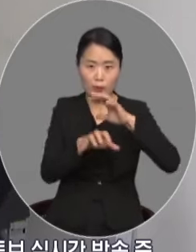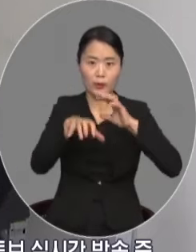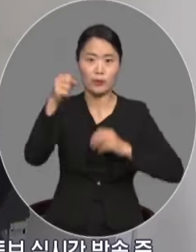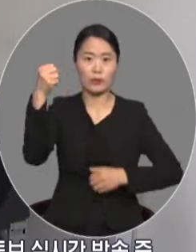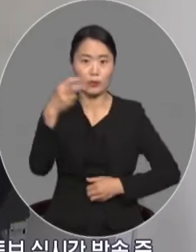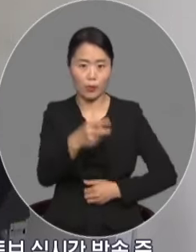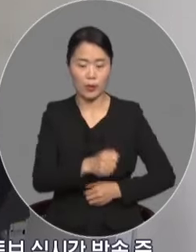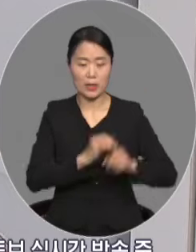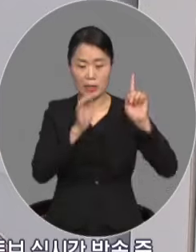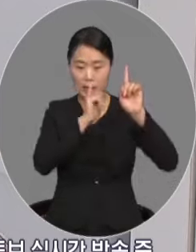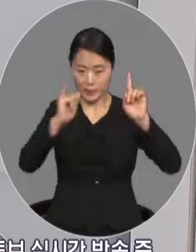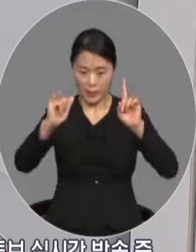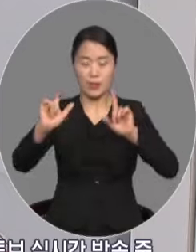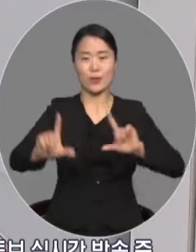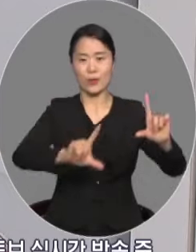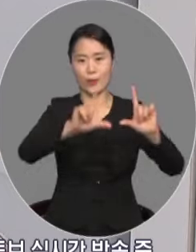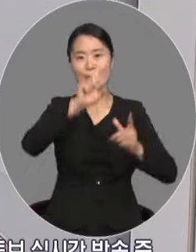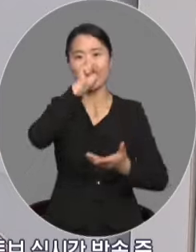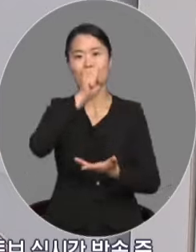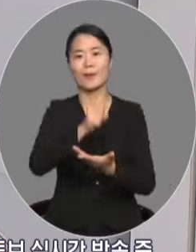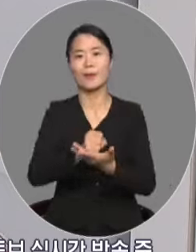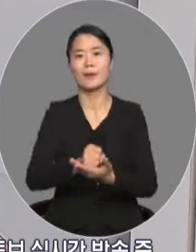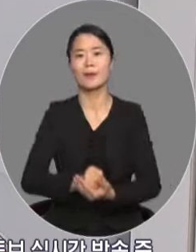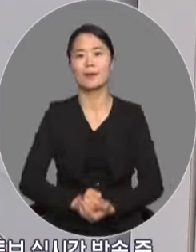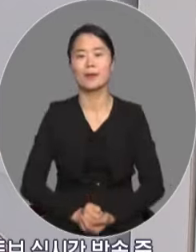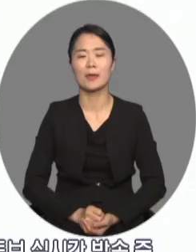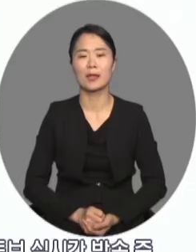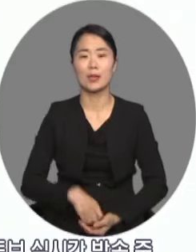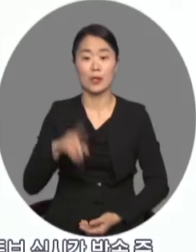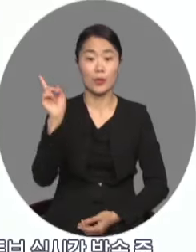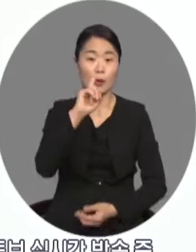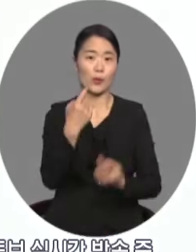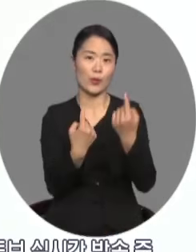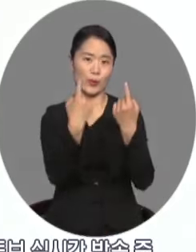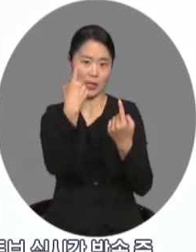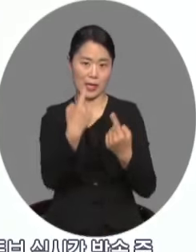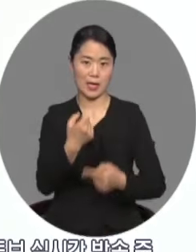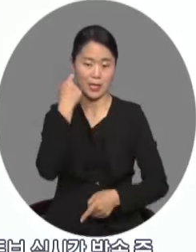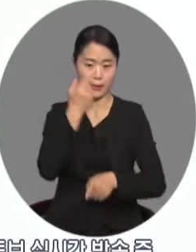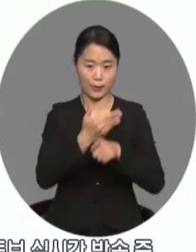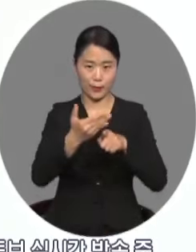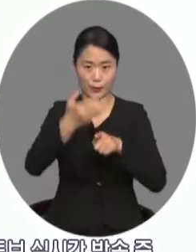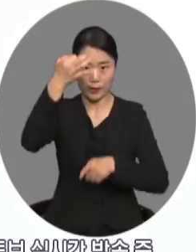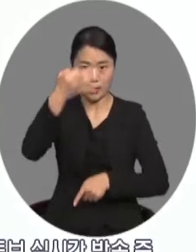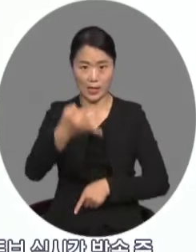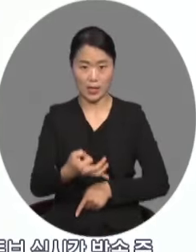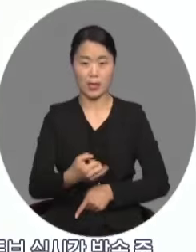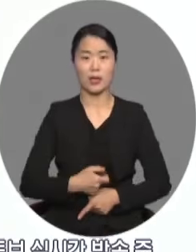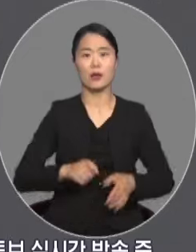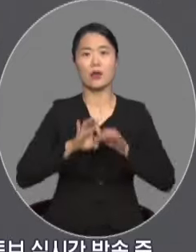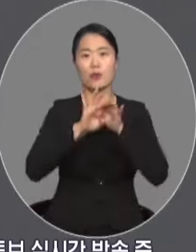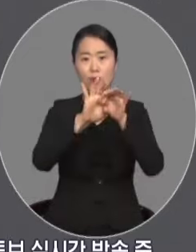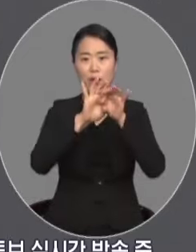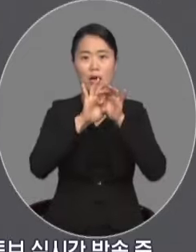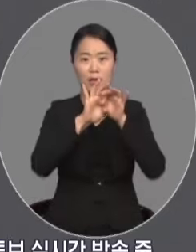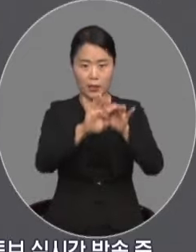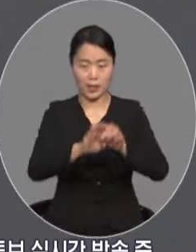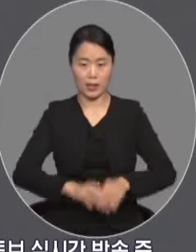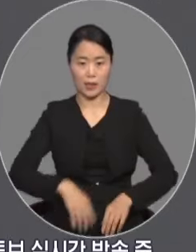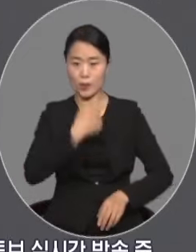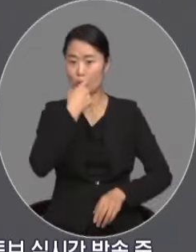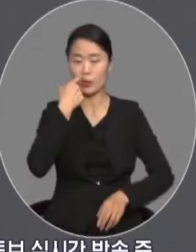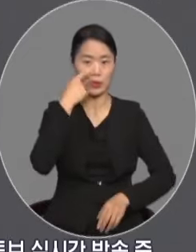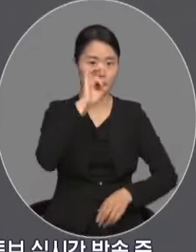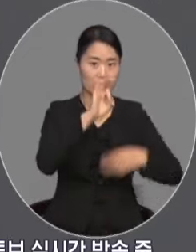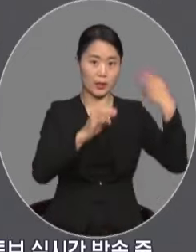가구가 거주하기에 적합합니다. 무엇보다 임대료가 저렴합니다. 보증금 3,200만 원에